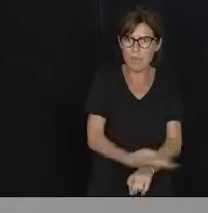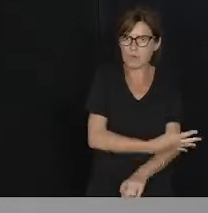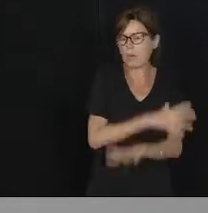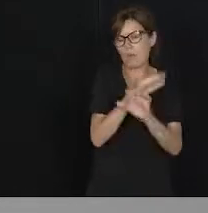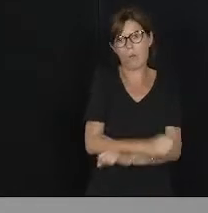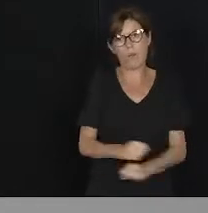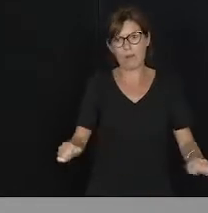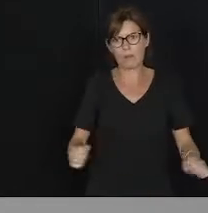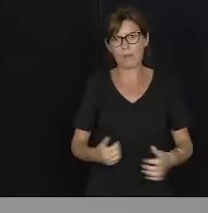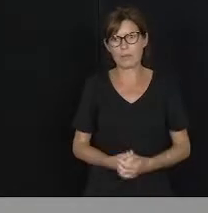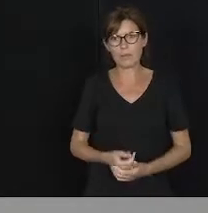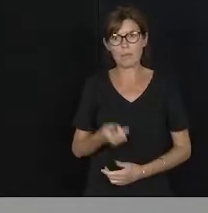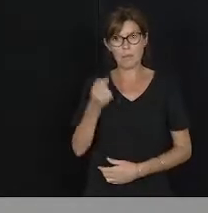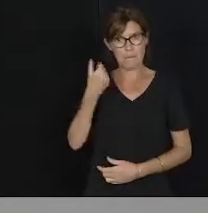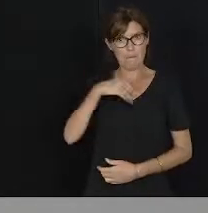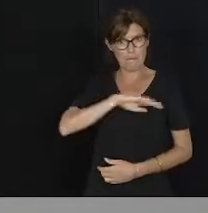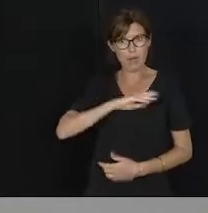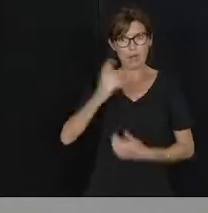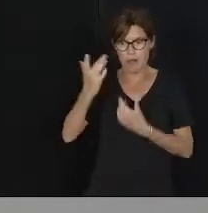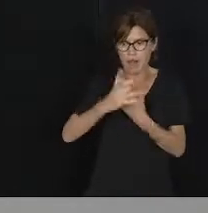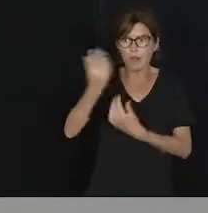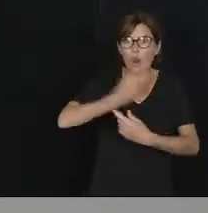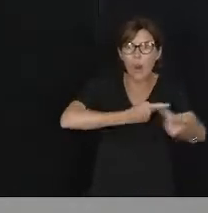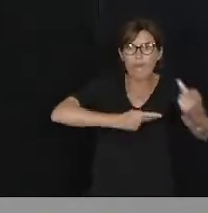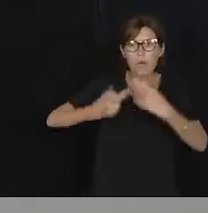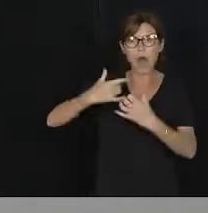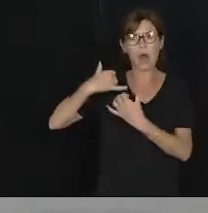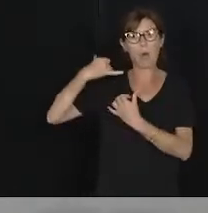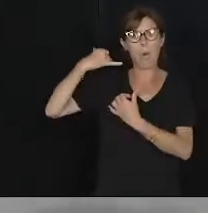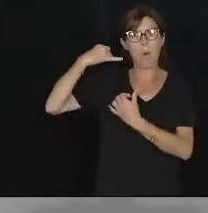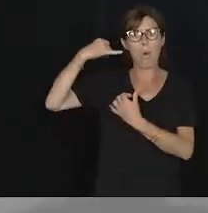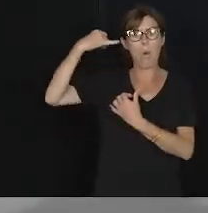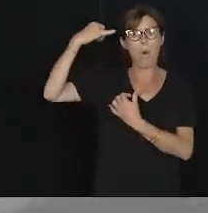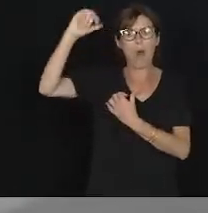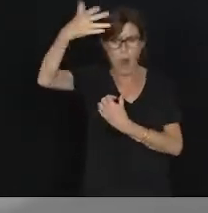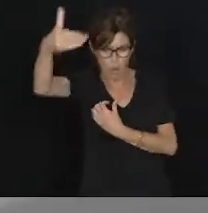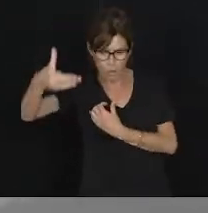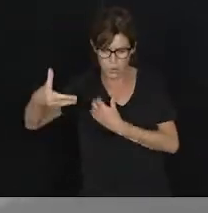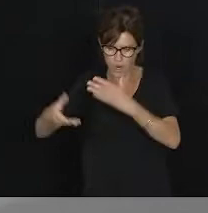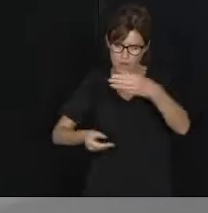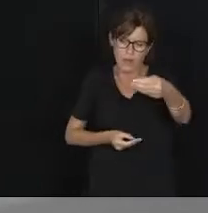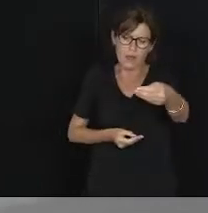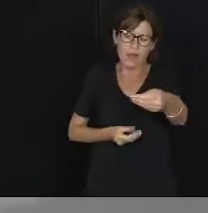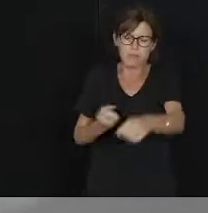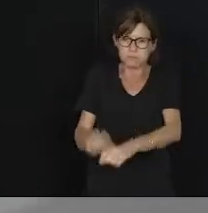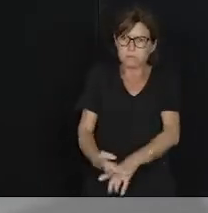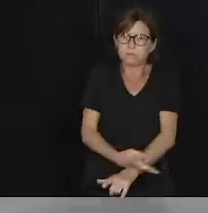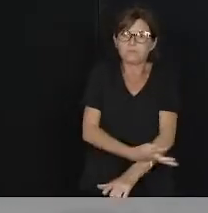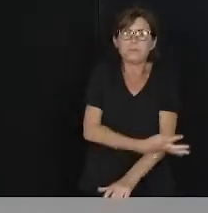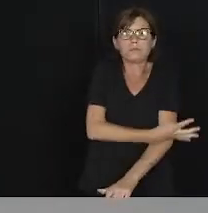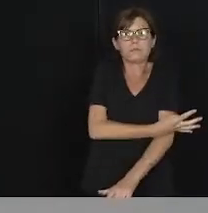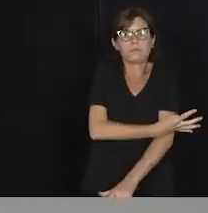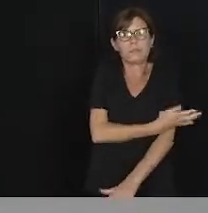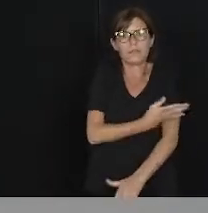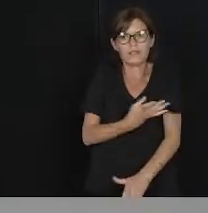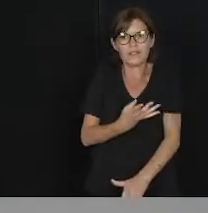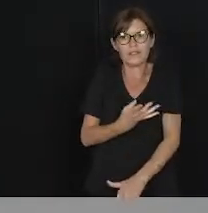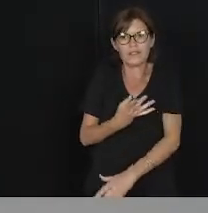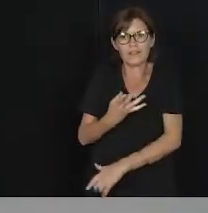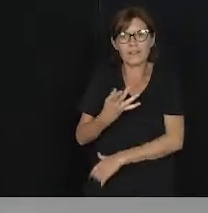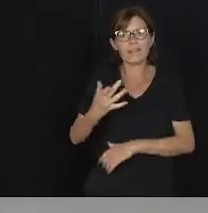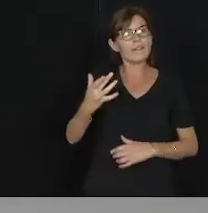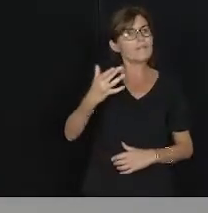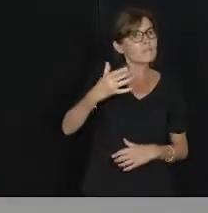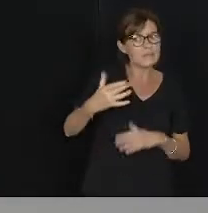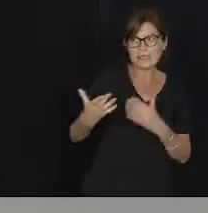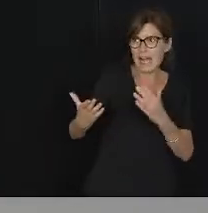exceptionnelle. On voit très clairement l'attention extrême portée à recenser les jours et à évaluer le